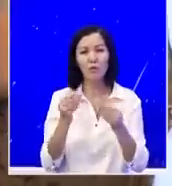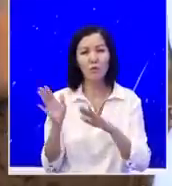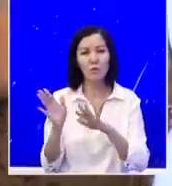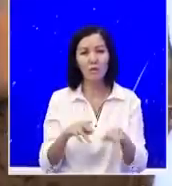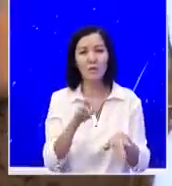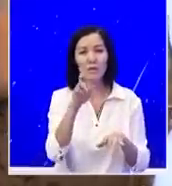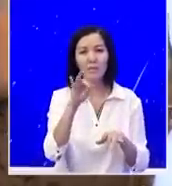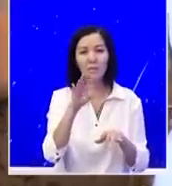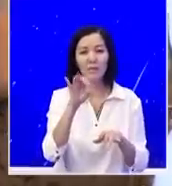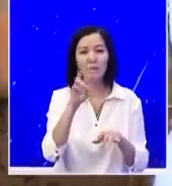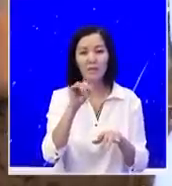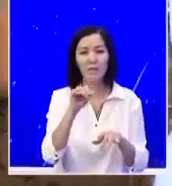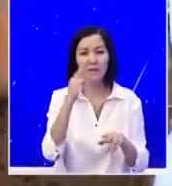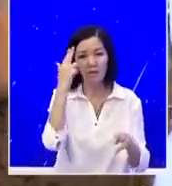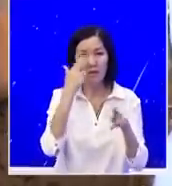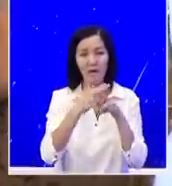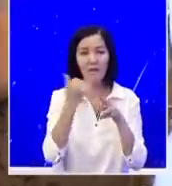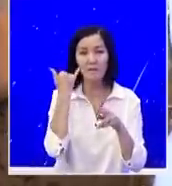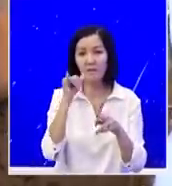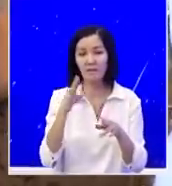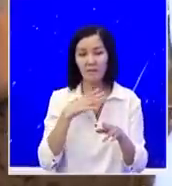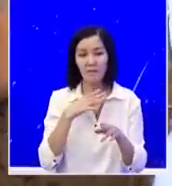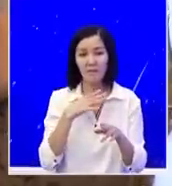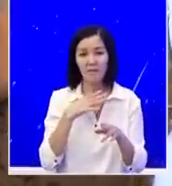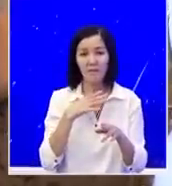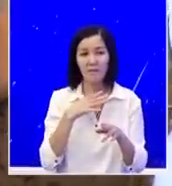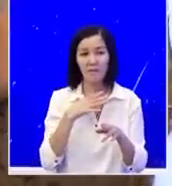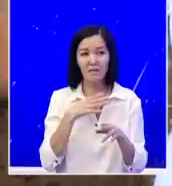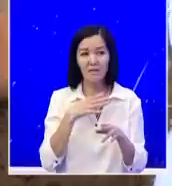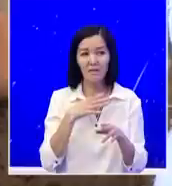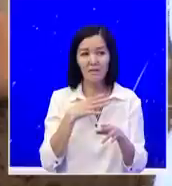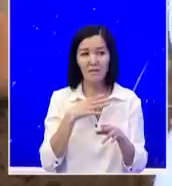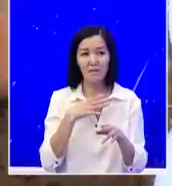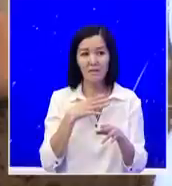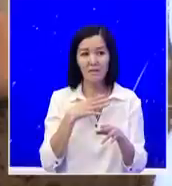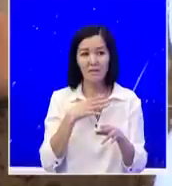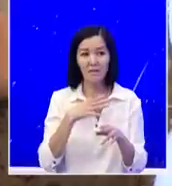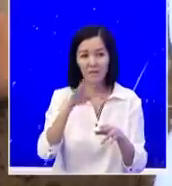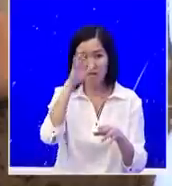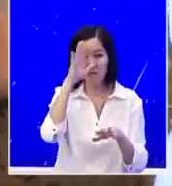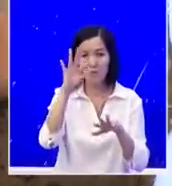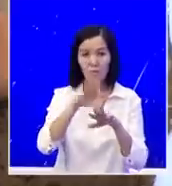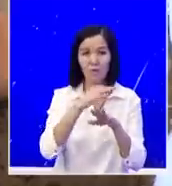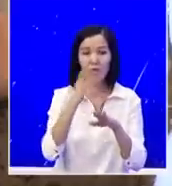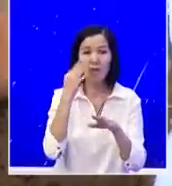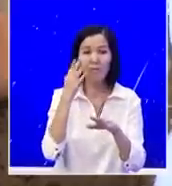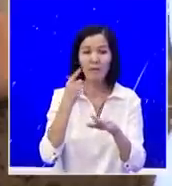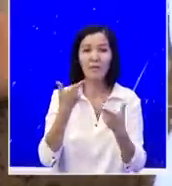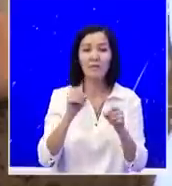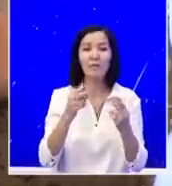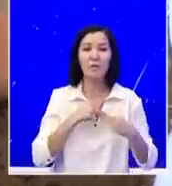Бейсен аға хабарласты, өзі телефонмен хабарласты, білім сұрап келеді ма автобуста. Алып телефон алып едім, қайбада сен үйленетін ана қызың Алматыда қайда